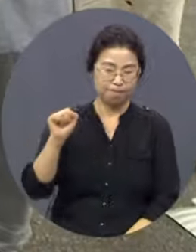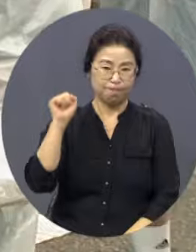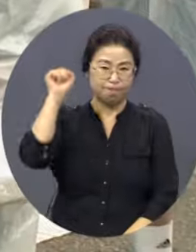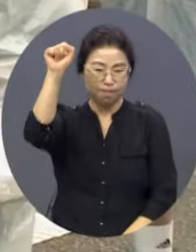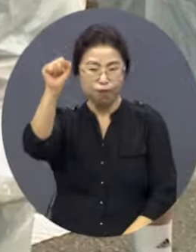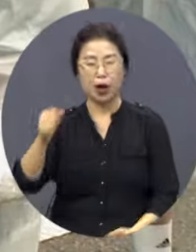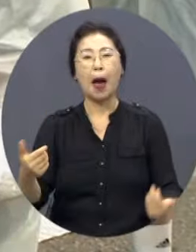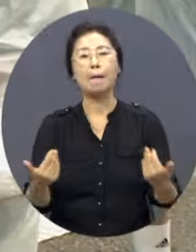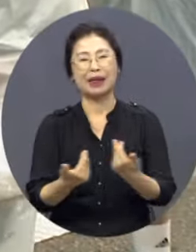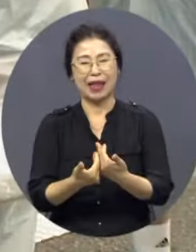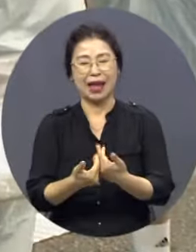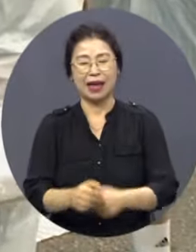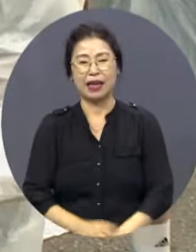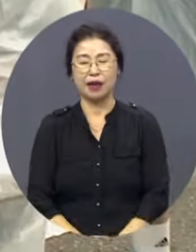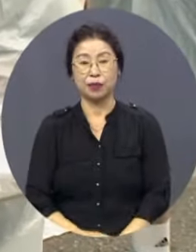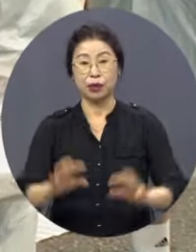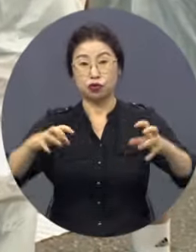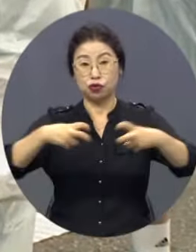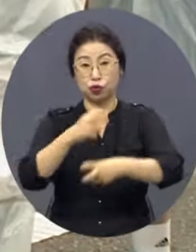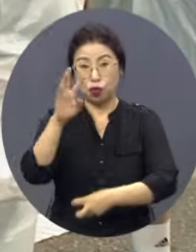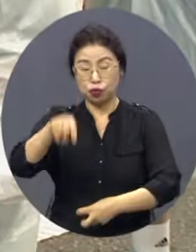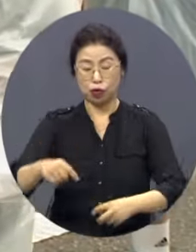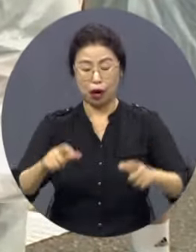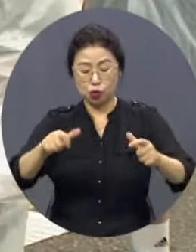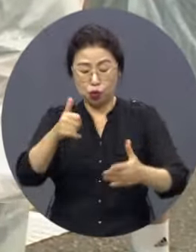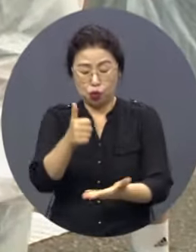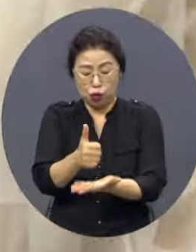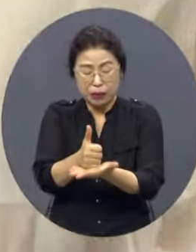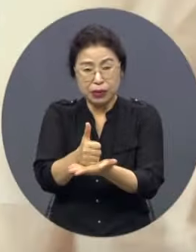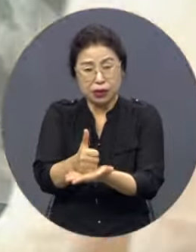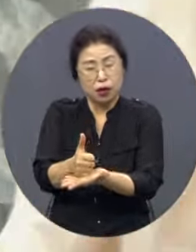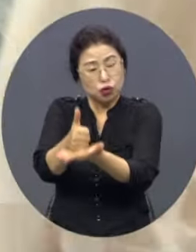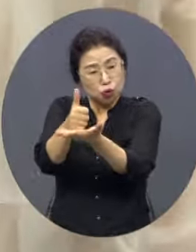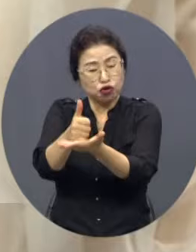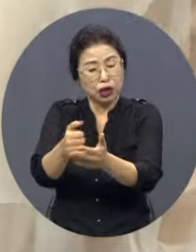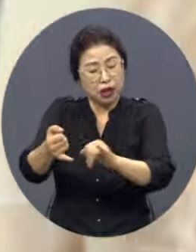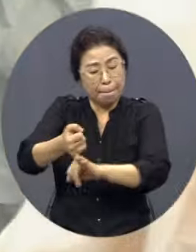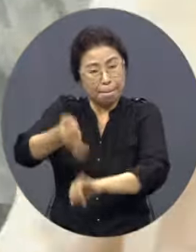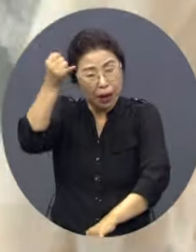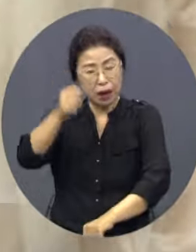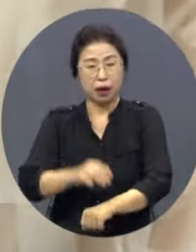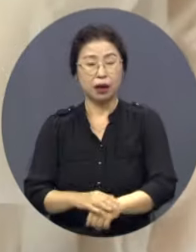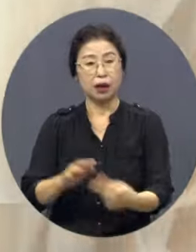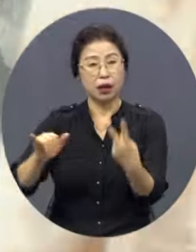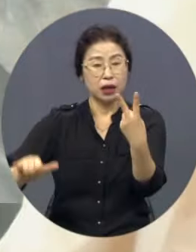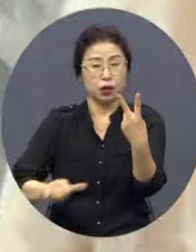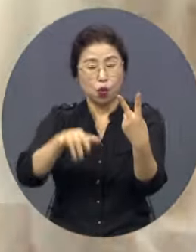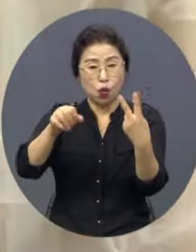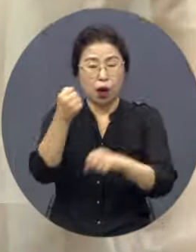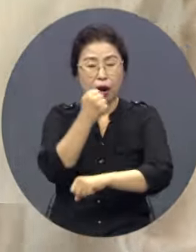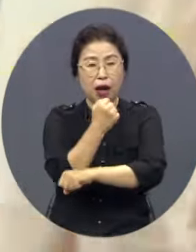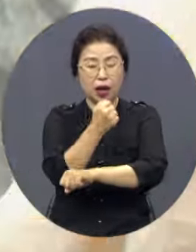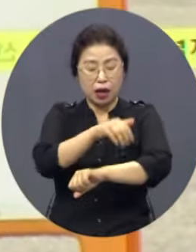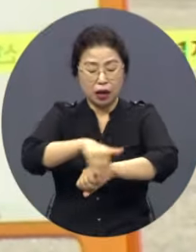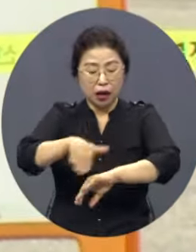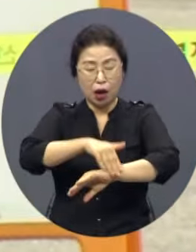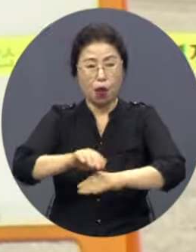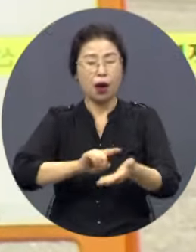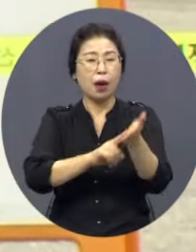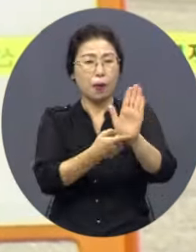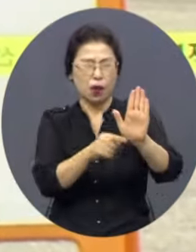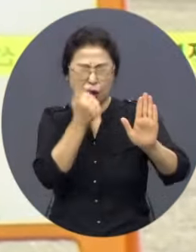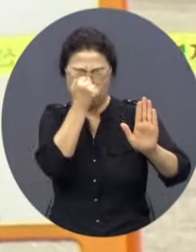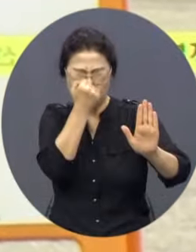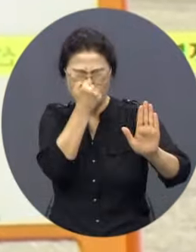열었습니다. 국토부가 도민 의견을 존중하겠다는 약속을 어기고 제2공항 기본계획 고시를